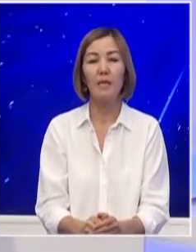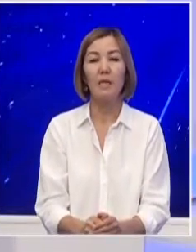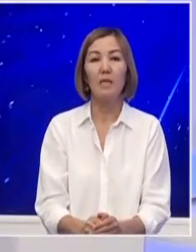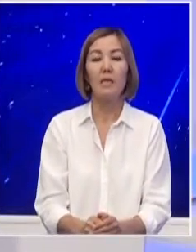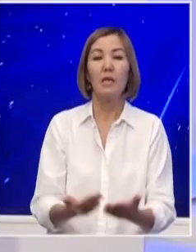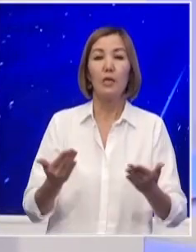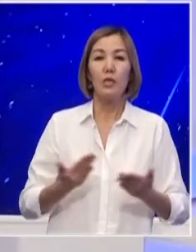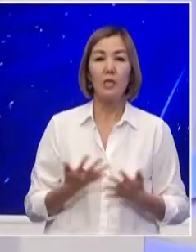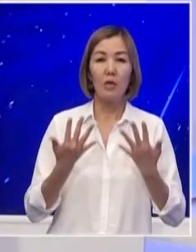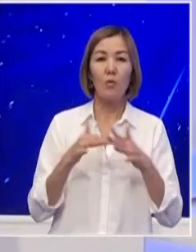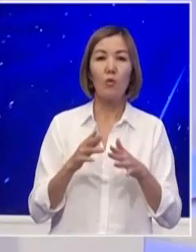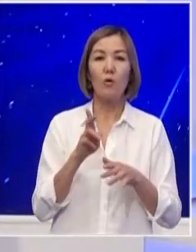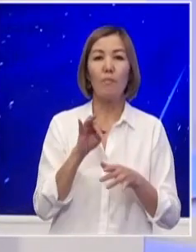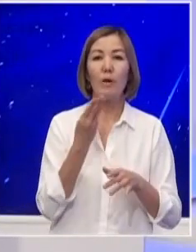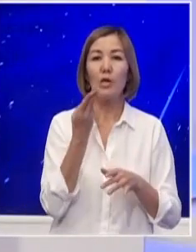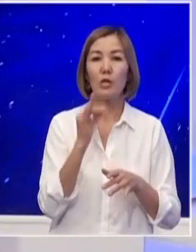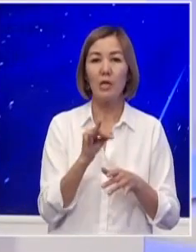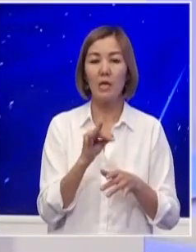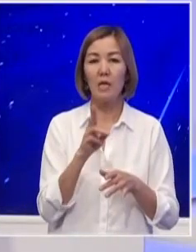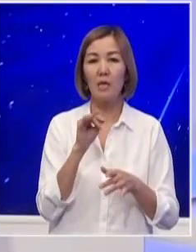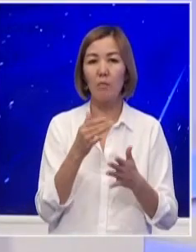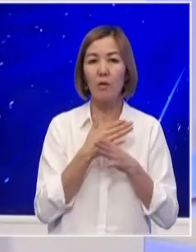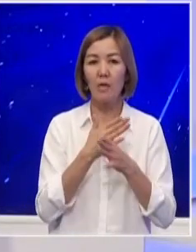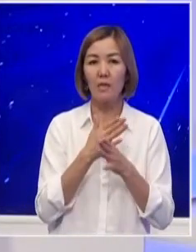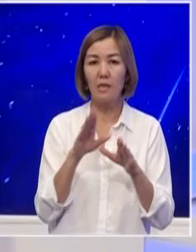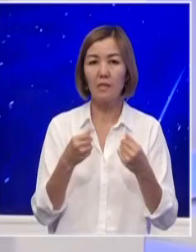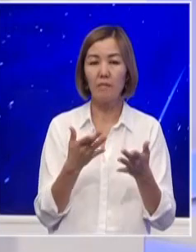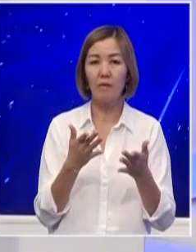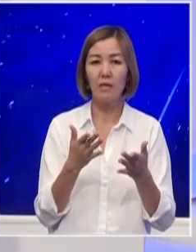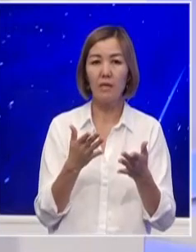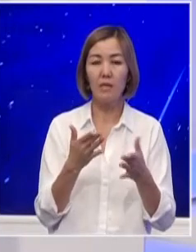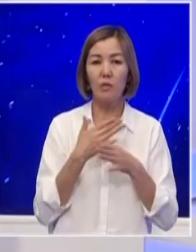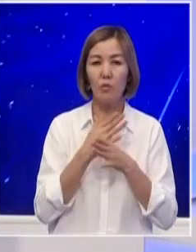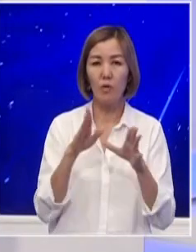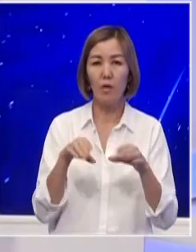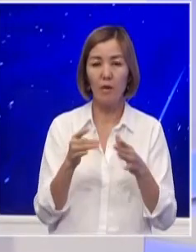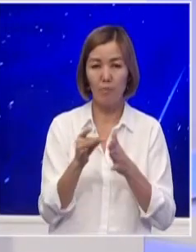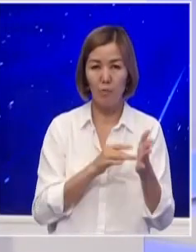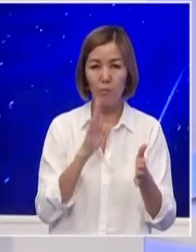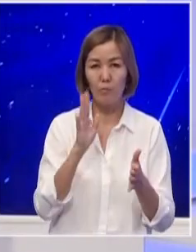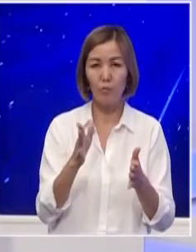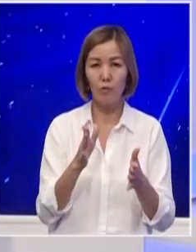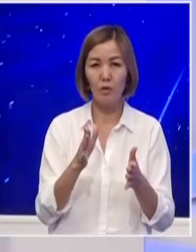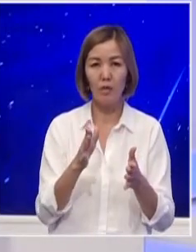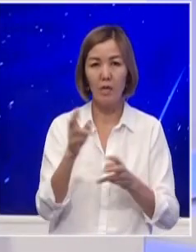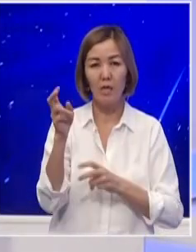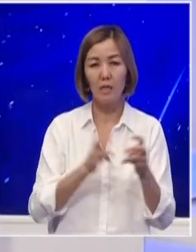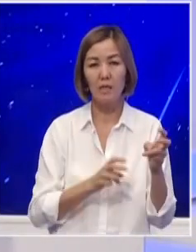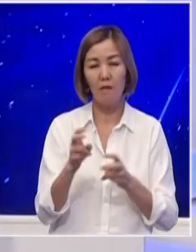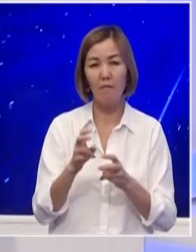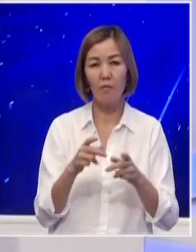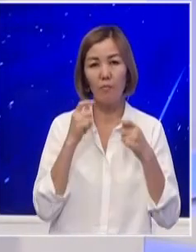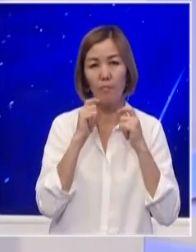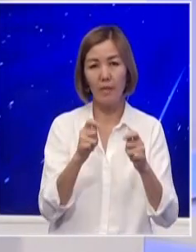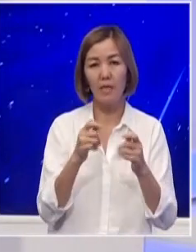Отныне жителям сельского округа Баши Кербулатского района будет оказываться действительно скорая помощь. Руководство завода «Алацем» подарило местному